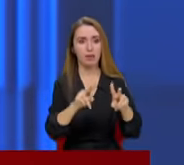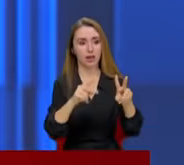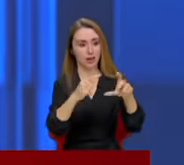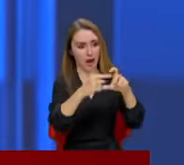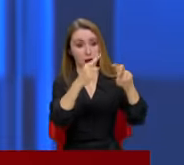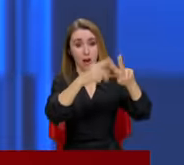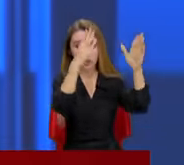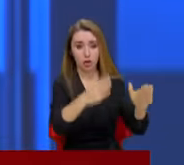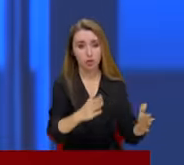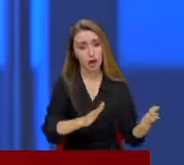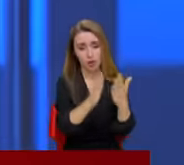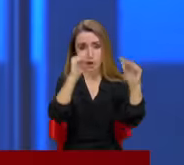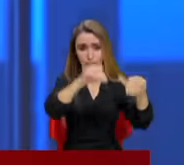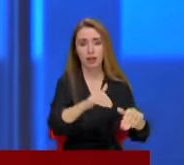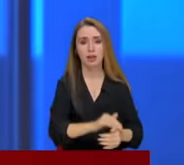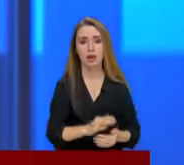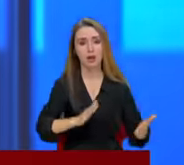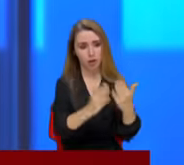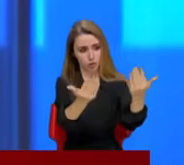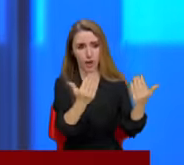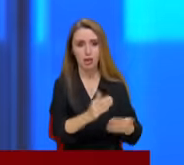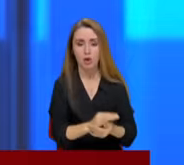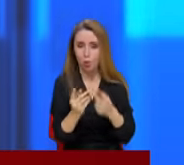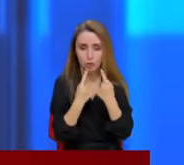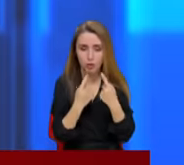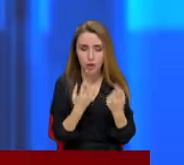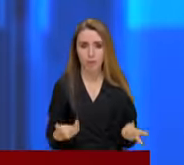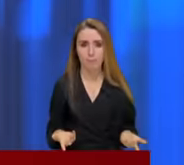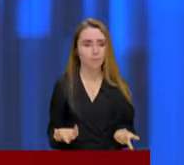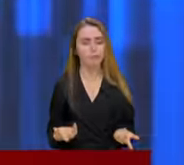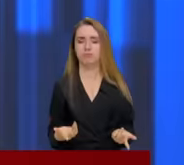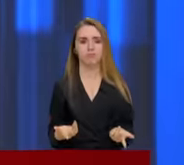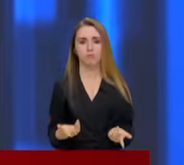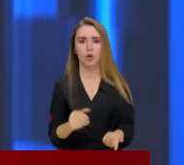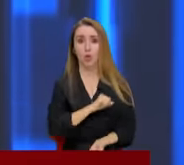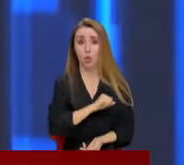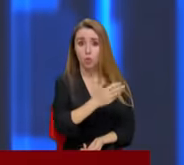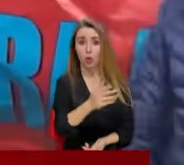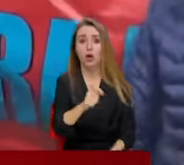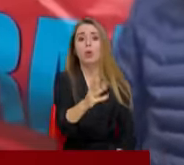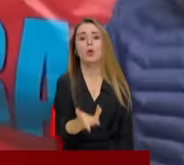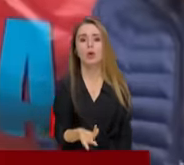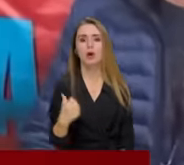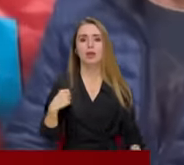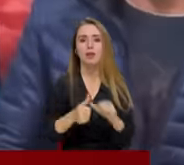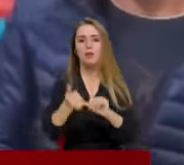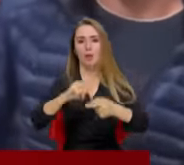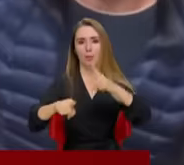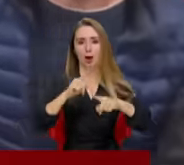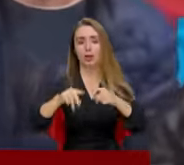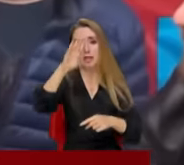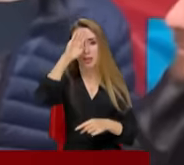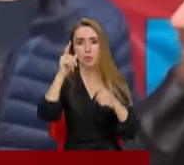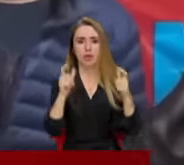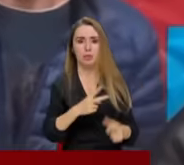Altınöz. Çıkın karşıma, çıkın, konuşalım. Hayır, bir de korkaklar, yapamıyorlar. Yeniden Refah Partisi'nin